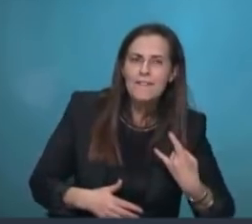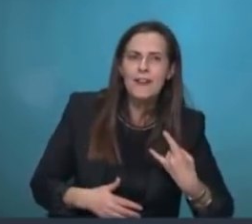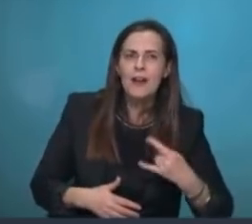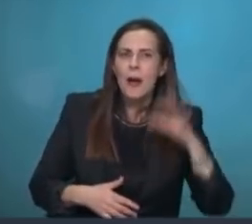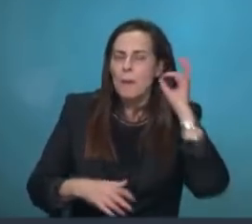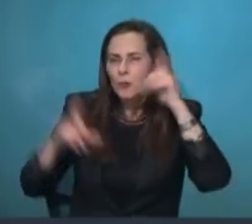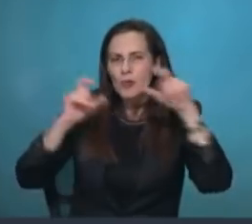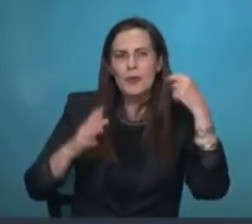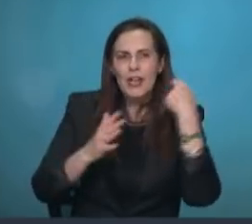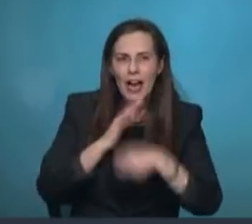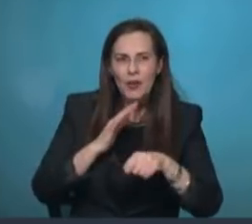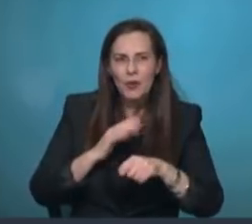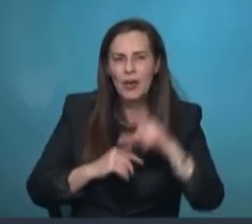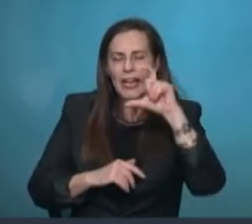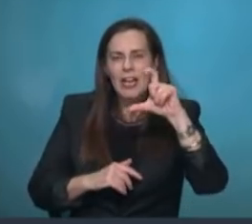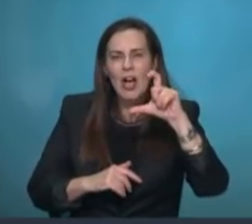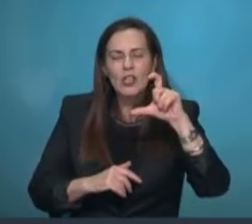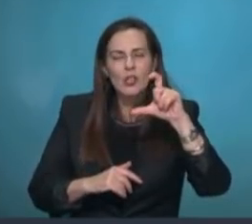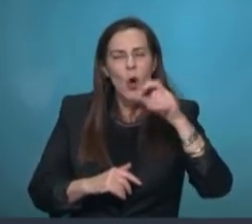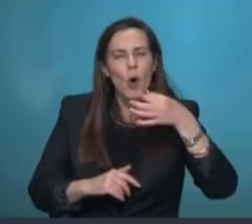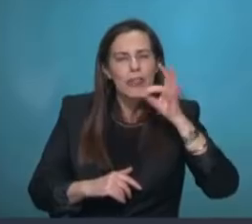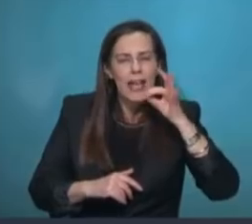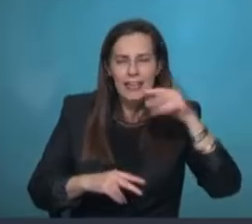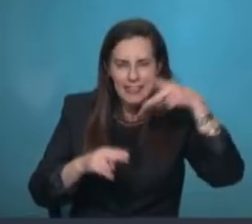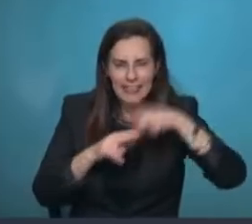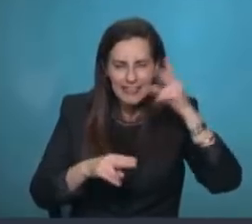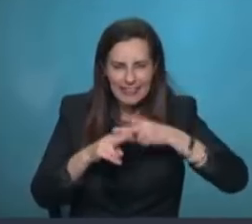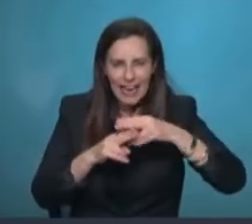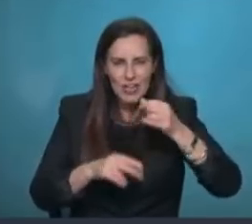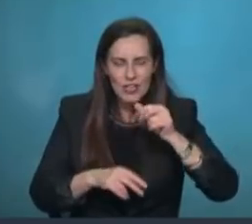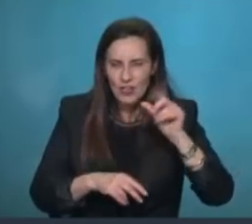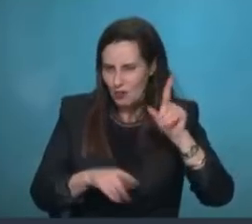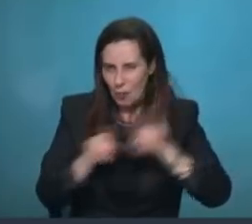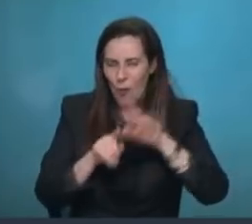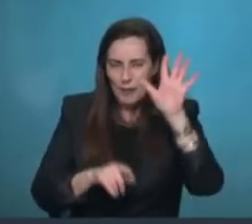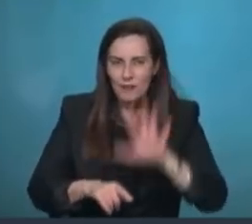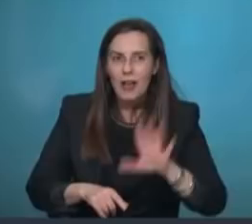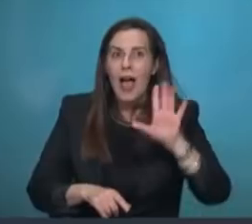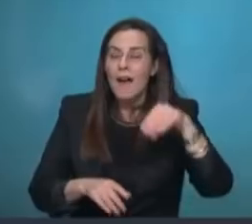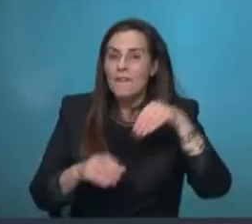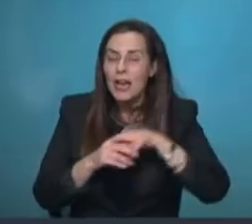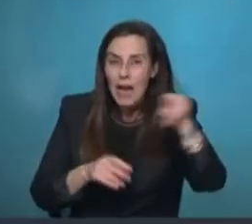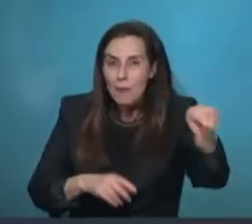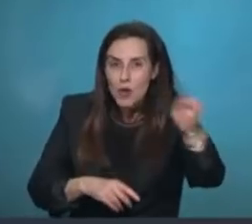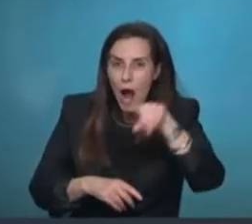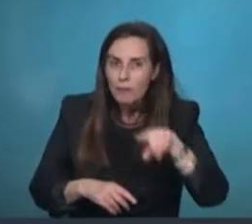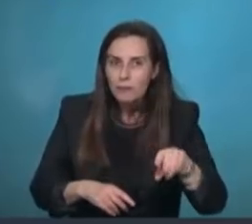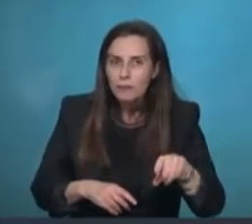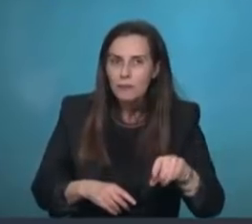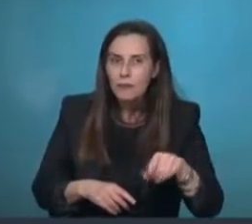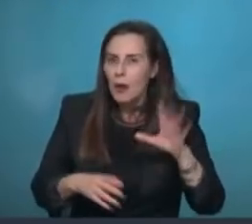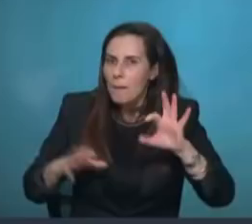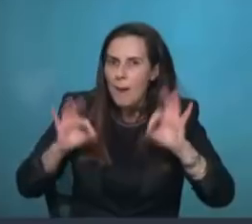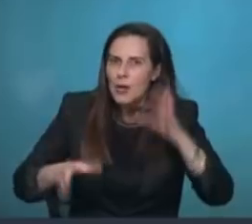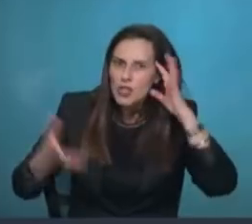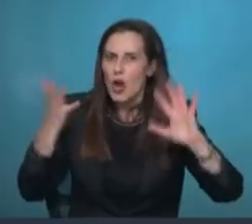את הכוסות תה ששותים בהן גם בסדרה. וגם בתוך מבנה האירוע, לא פחות מטירוף. אתם צריכים להתפזר מפה ויש פה רעיונות,